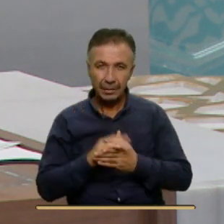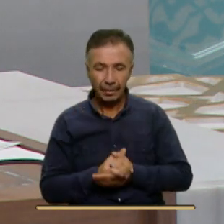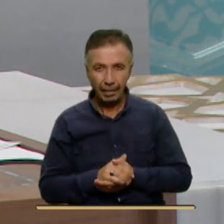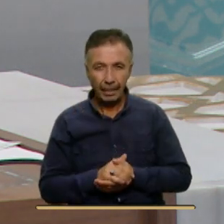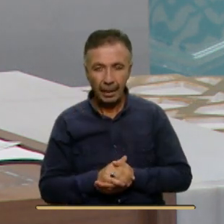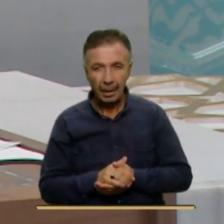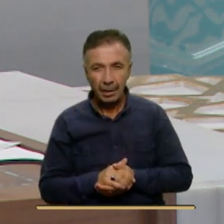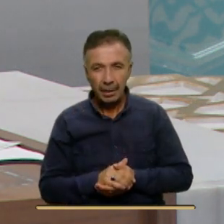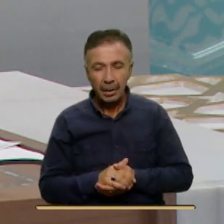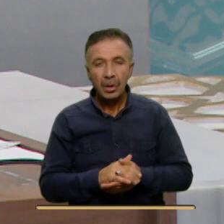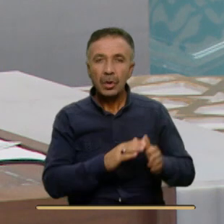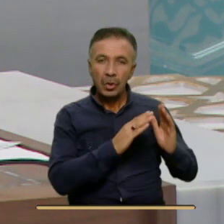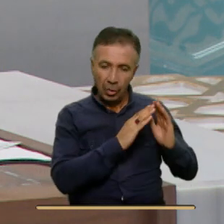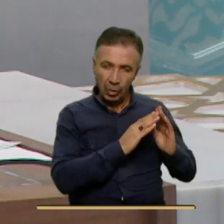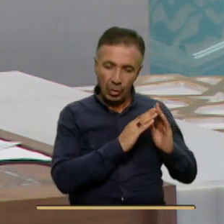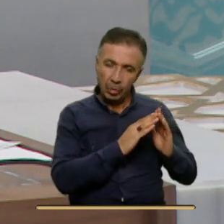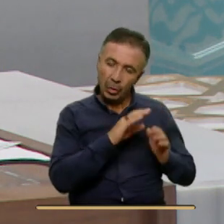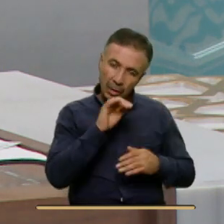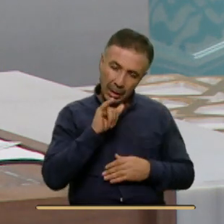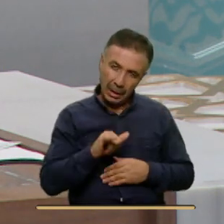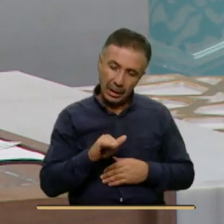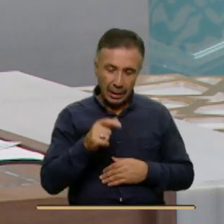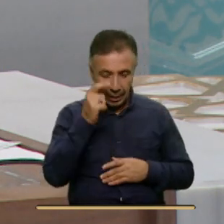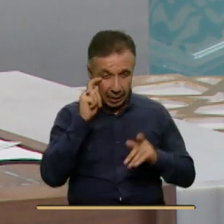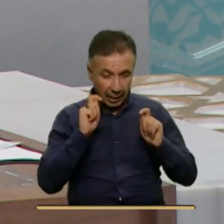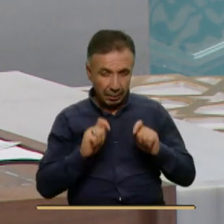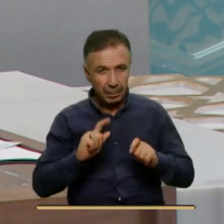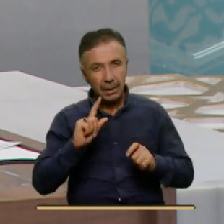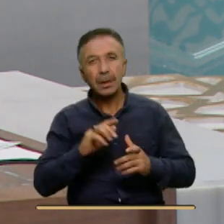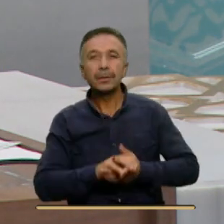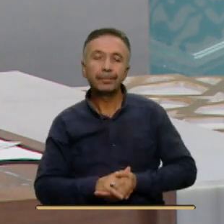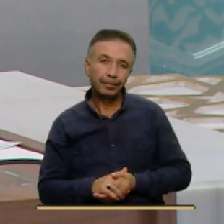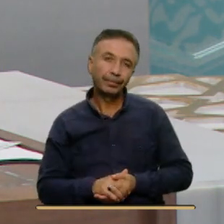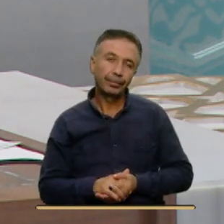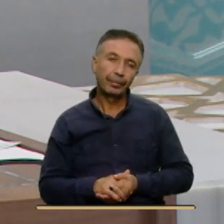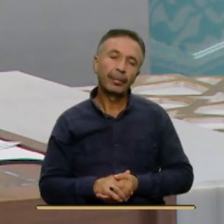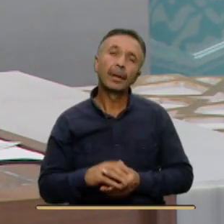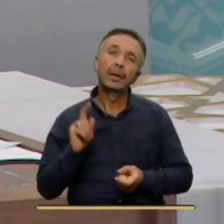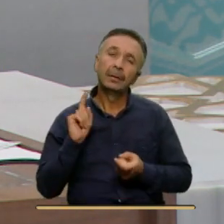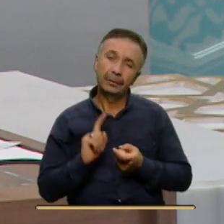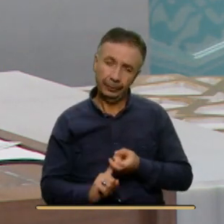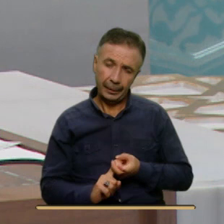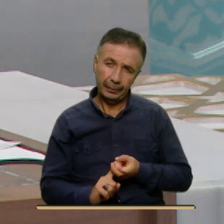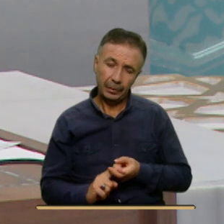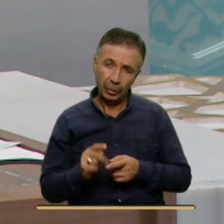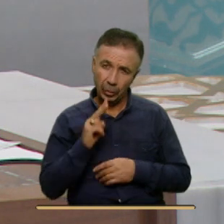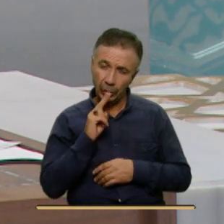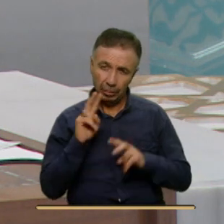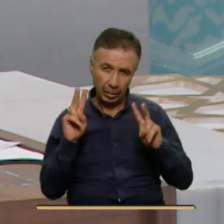ise komşuluk hukukuna riayet etmek kıymetli müminler. Ve son bir